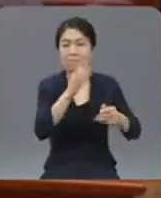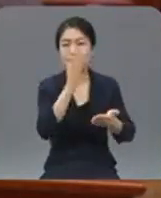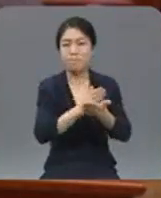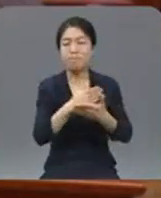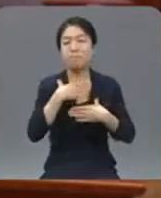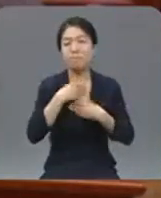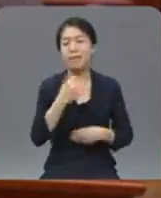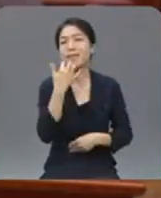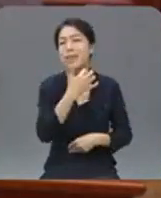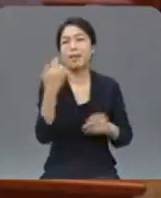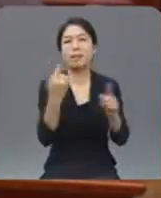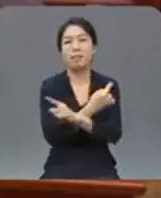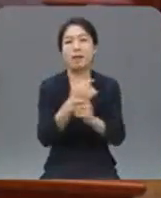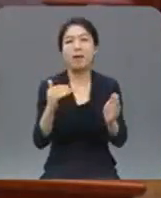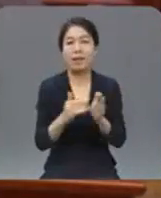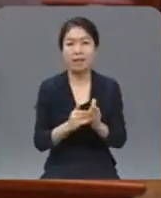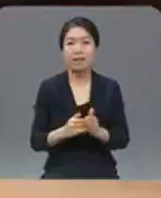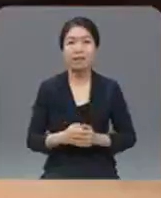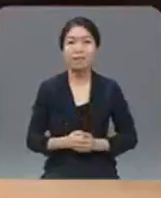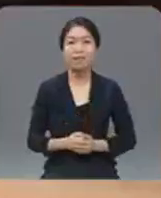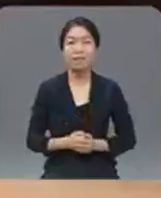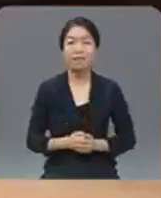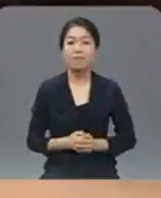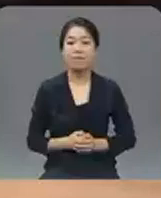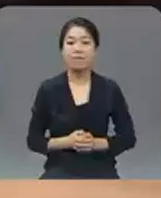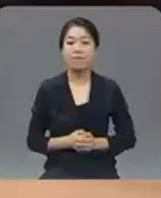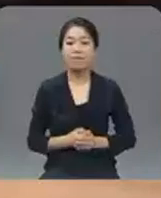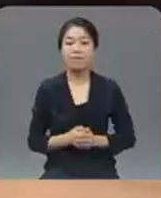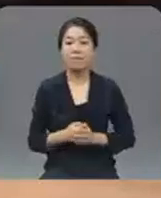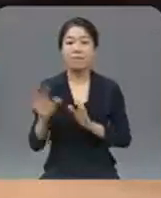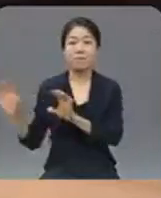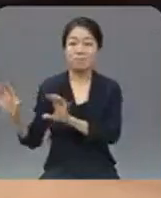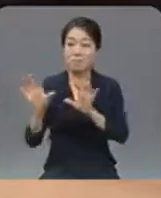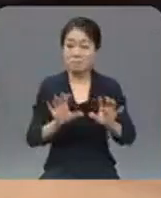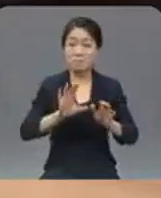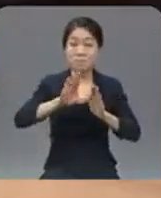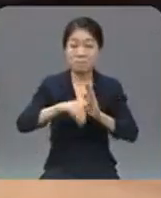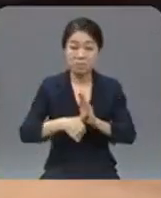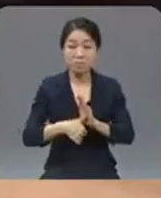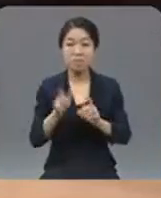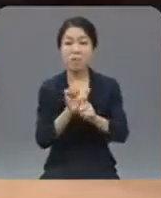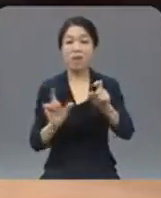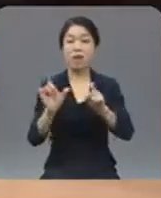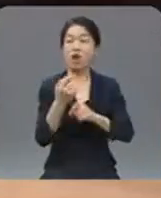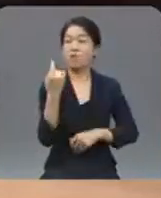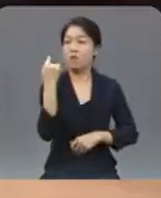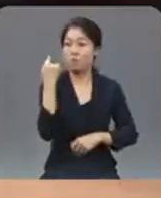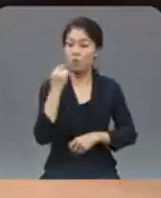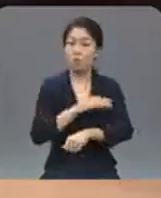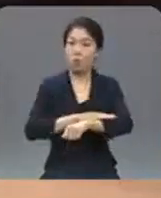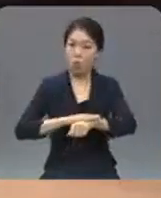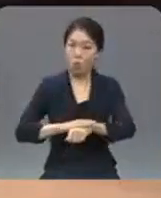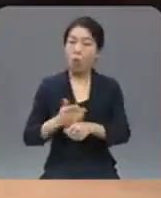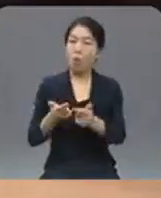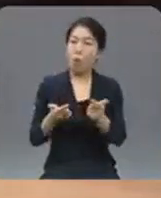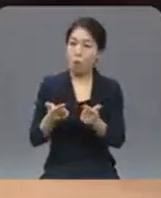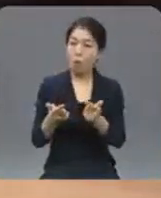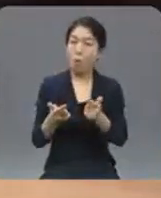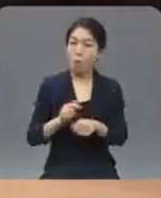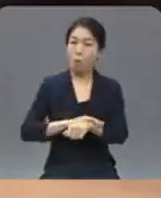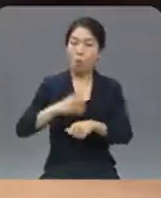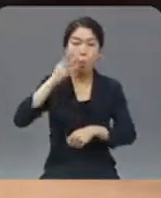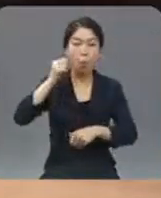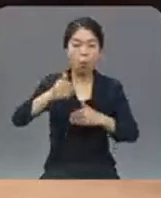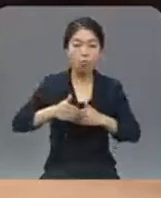눈이 편안해지는 색깔로 바뀌었습니다 무대에 올랐을 때 훨씬 뒤에서 모든 것이 잘 유기적으로